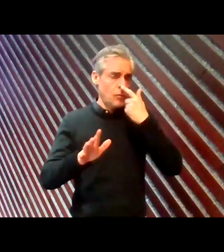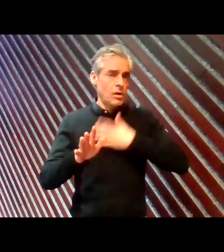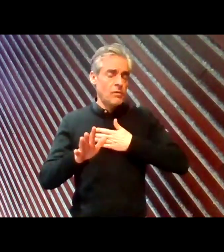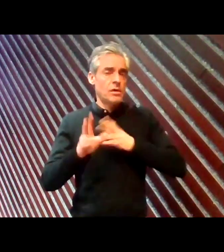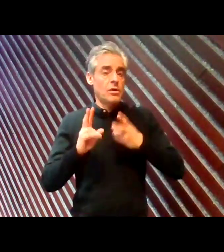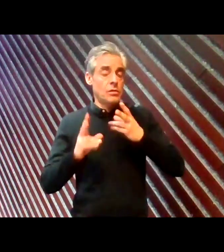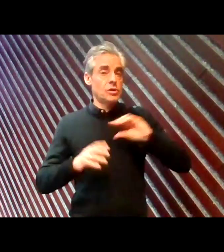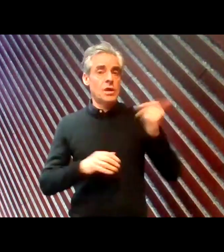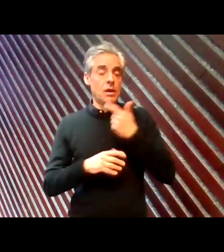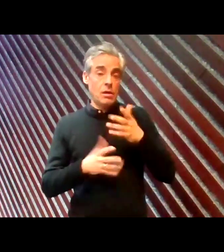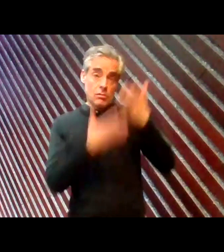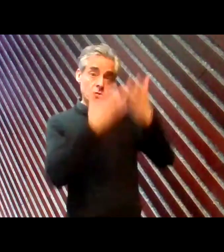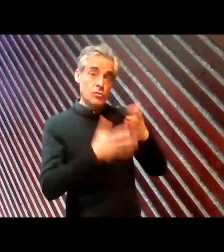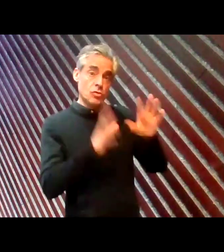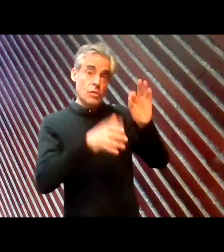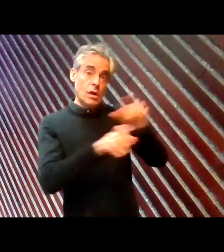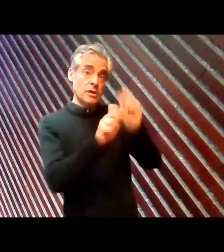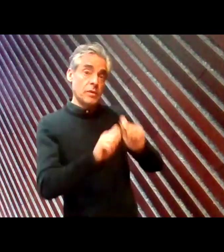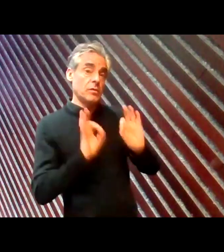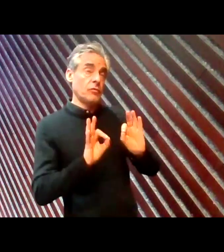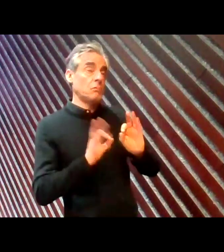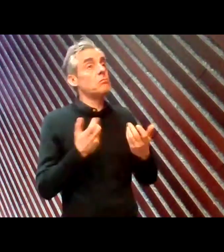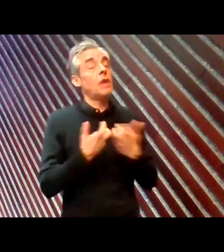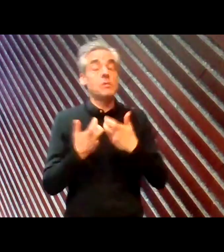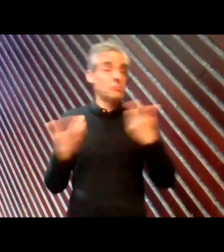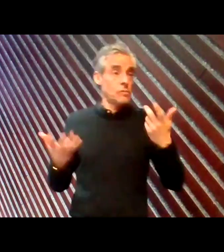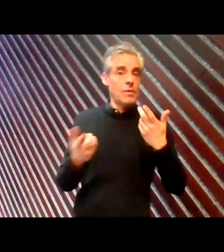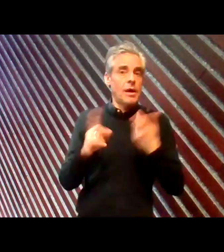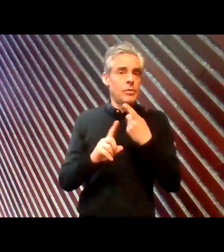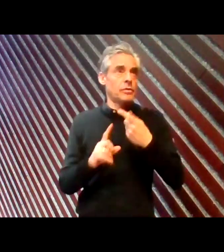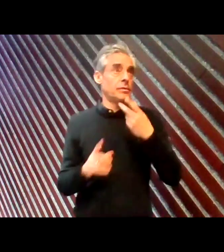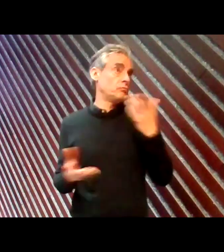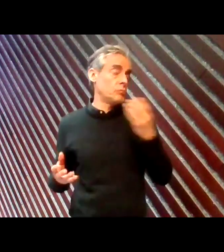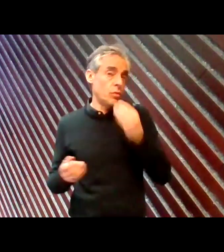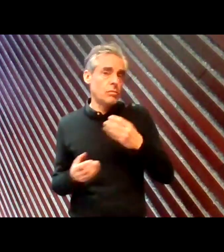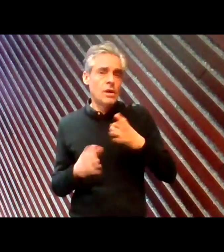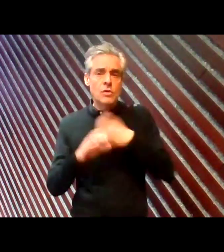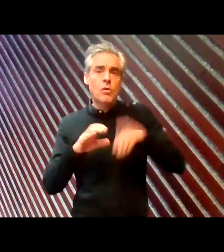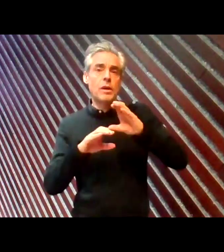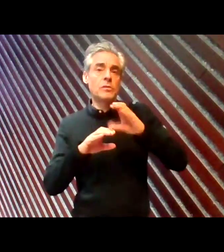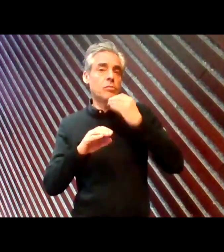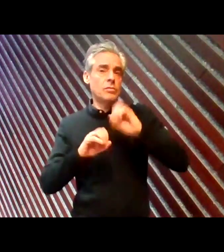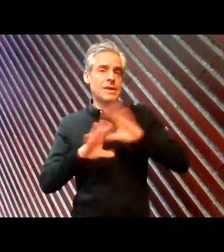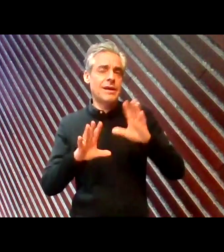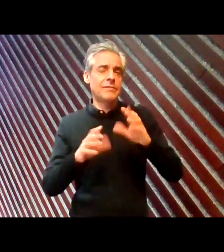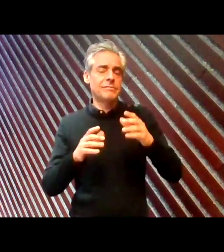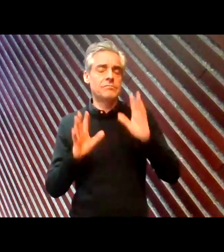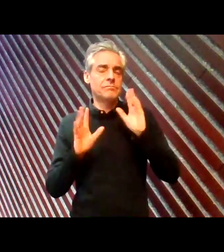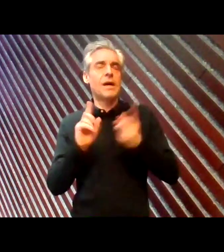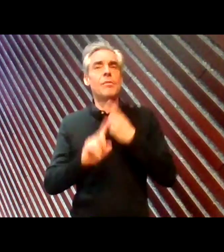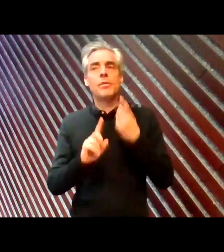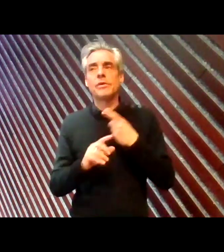on doit respecter les formes d'engagement je pense que ça ne se pose pas ça se complète je pense que il faut